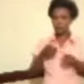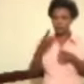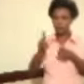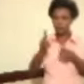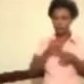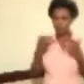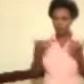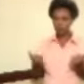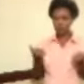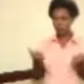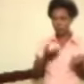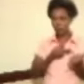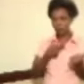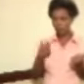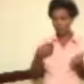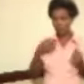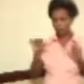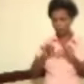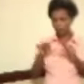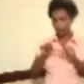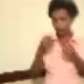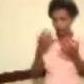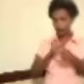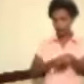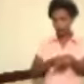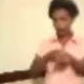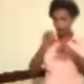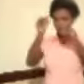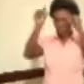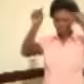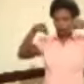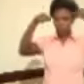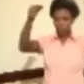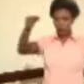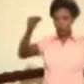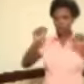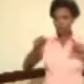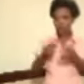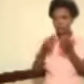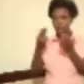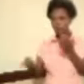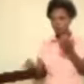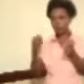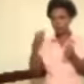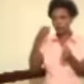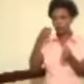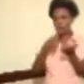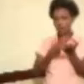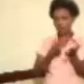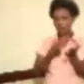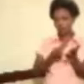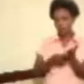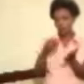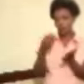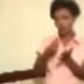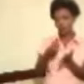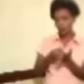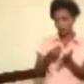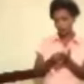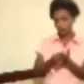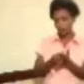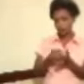a monté. Et en même temps, gouvernement, tout de suite, il va tomber sur un problème budgétaire. En effet, ces derniers temps, nous